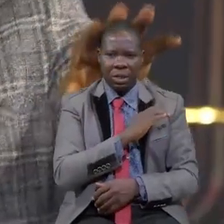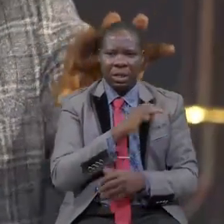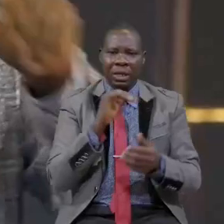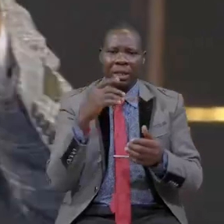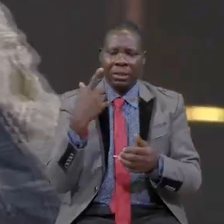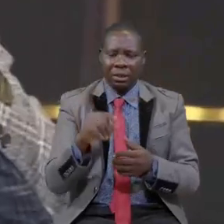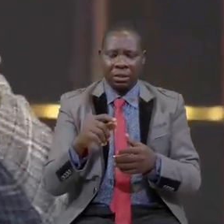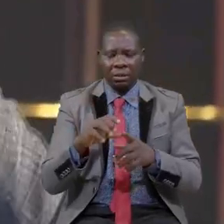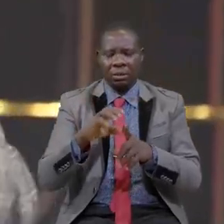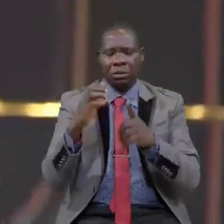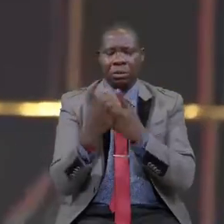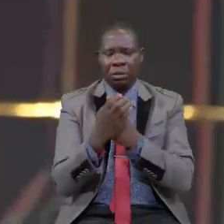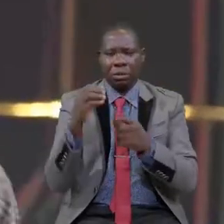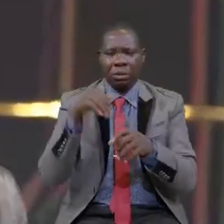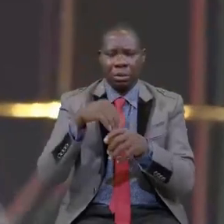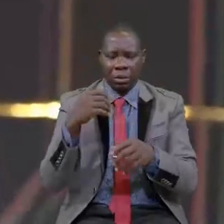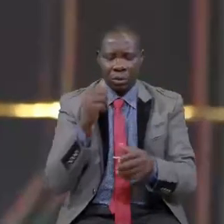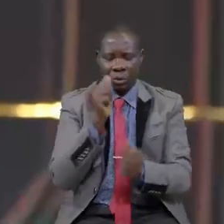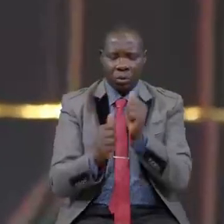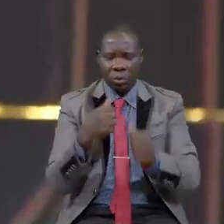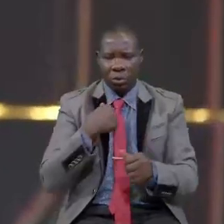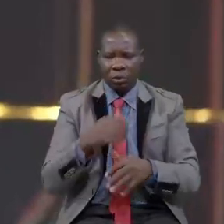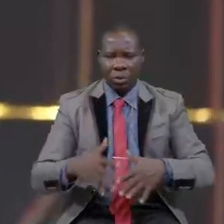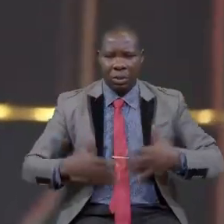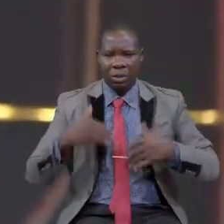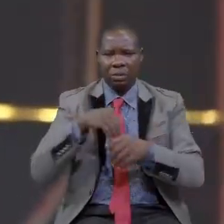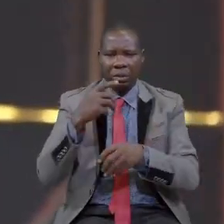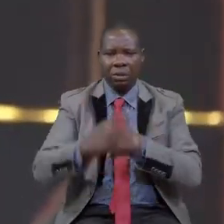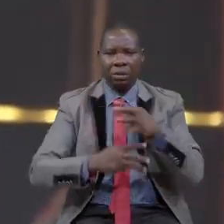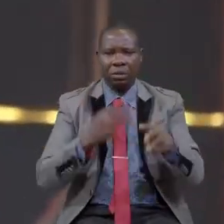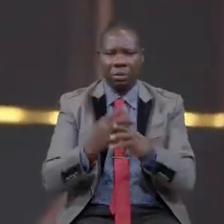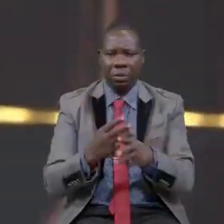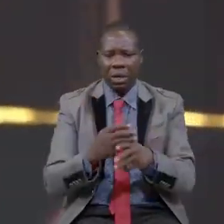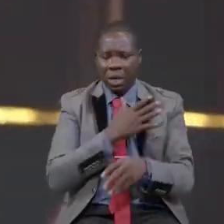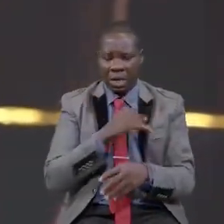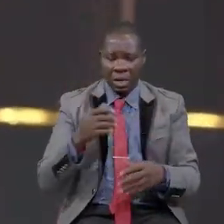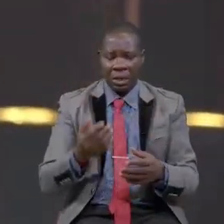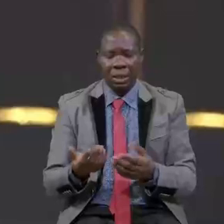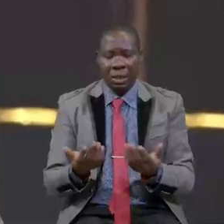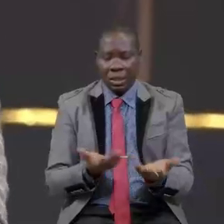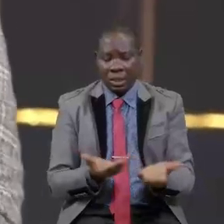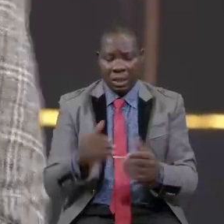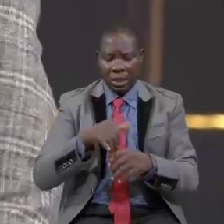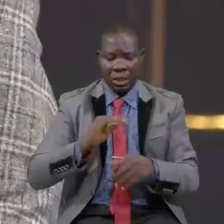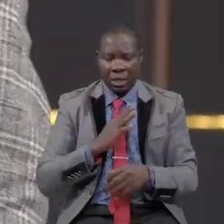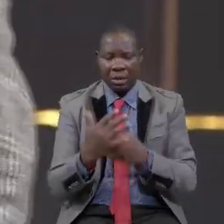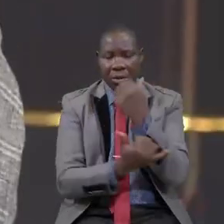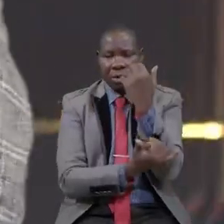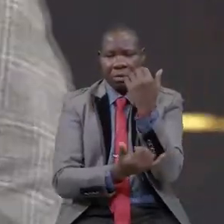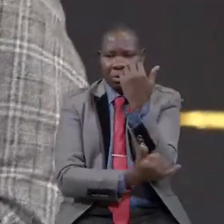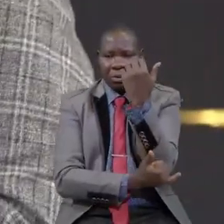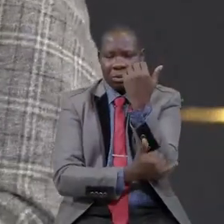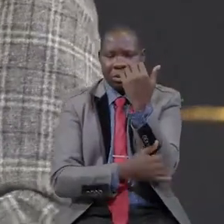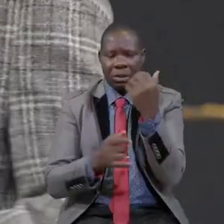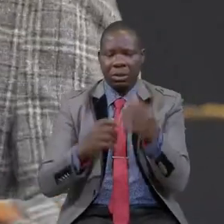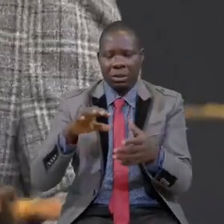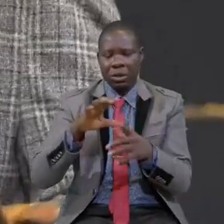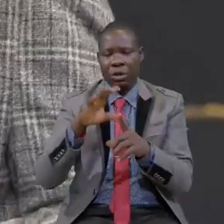conditions dans lesquelles nous vivons, dans le monde, et ici dans notre pays, les conditions dans lesquelles nous vivons,